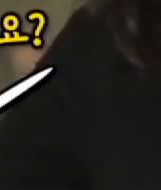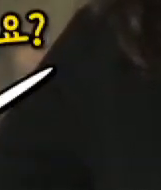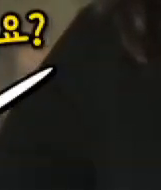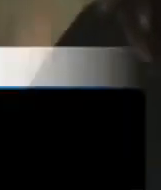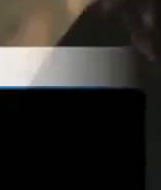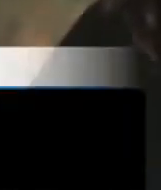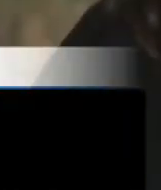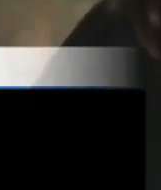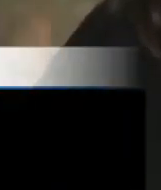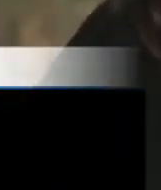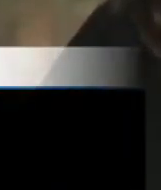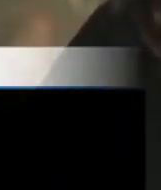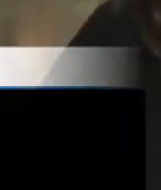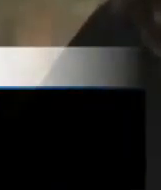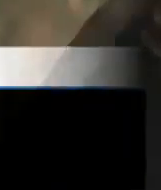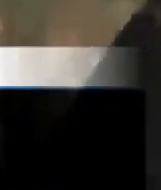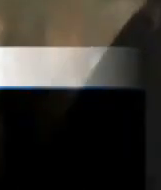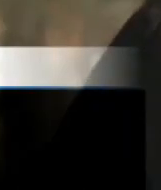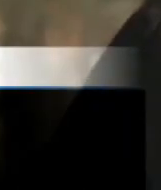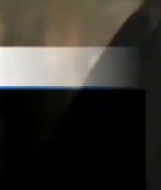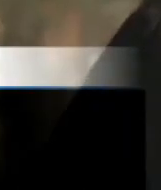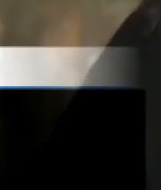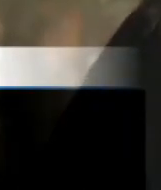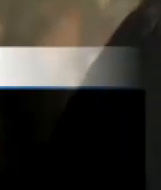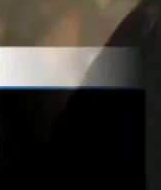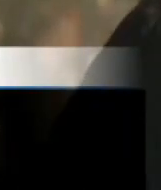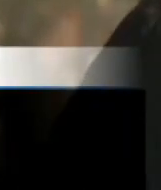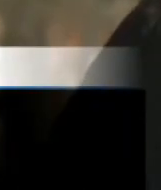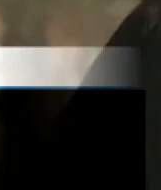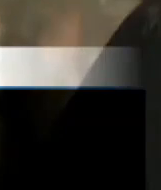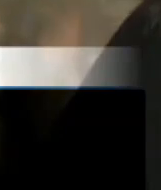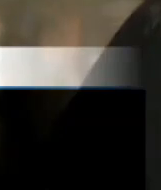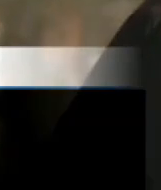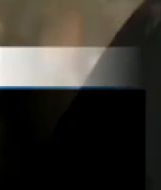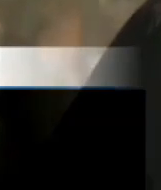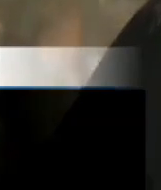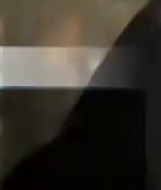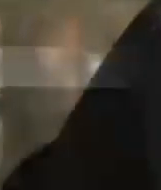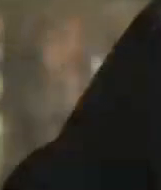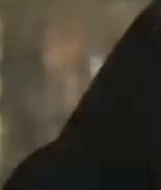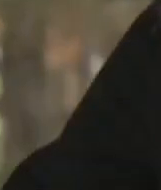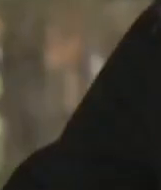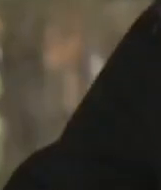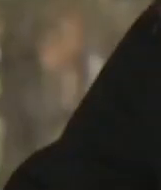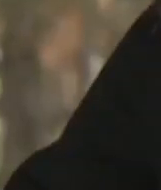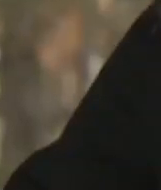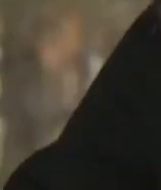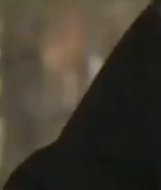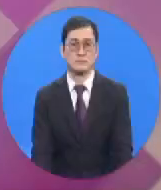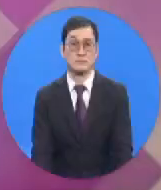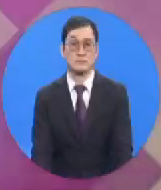인정을 하시는 거예요? 밟은 건 인정하지 않습니다. 행을 해서 그쪽이 골절이라는 건 아니라는 뜻입니다.